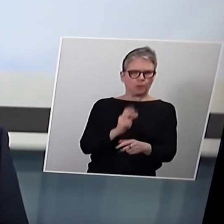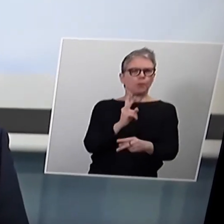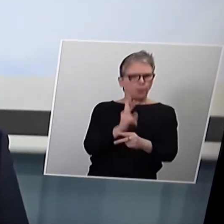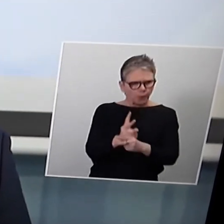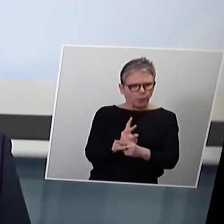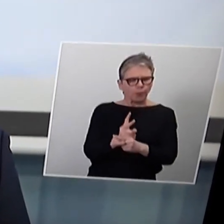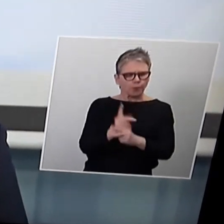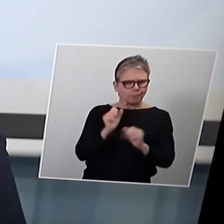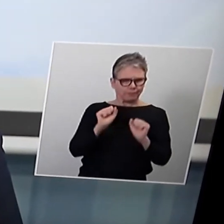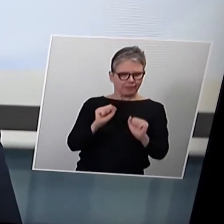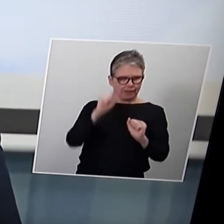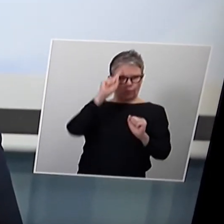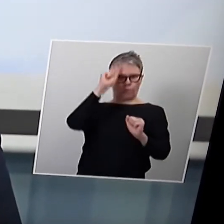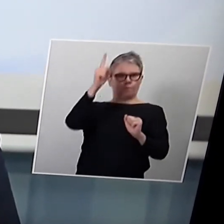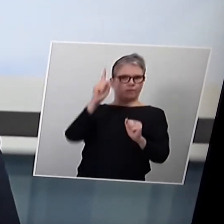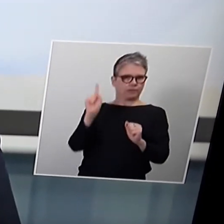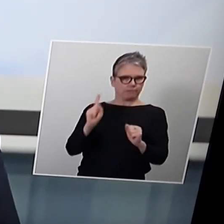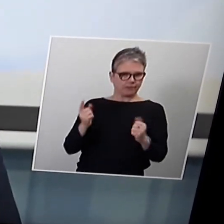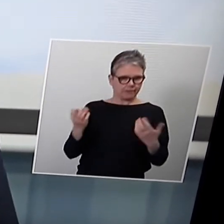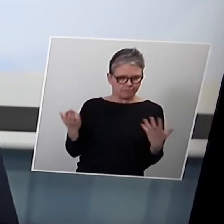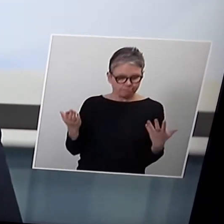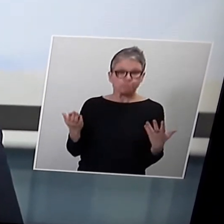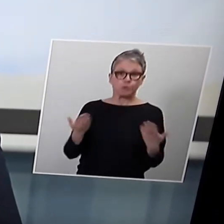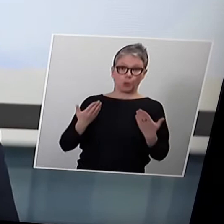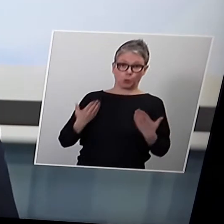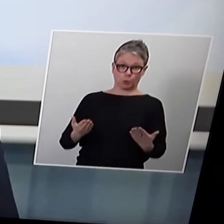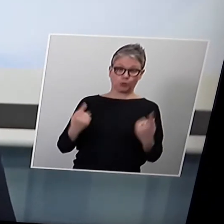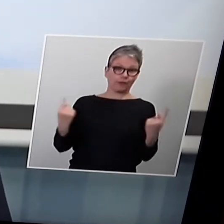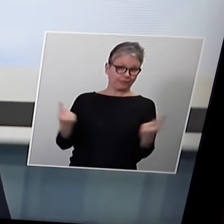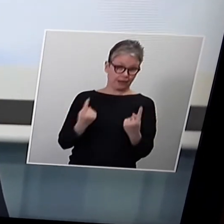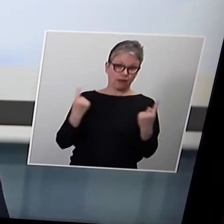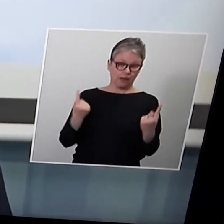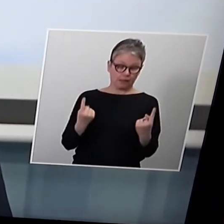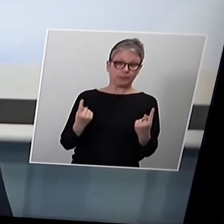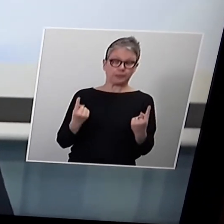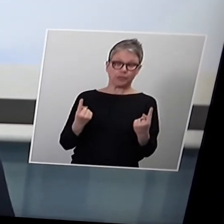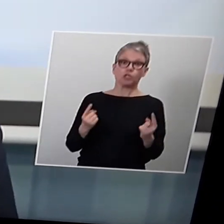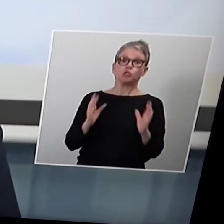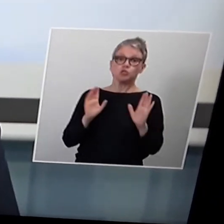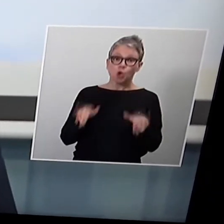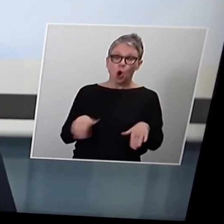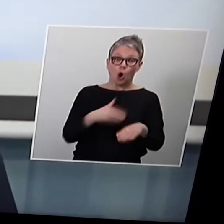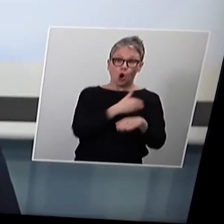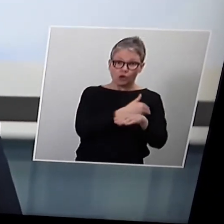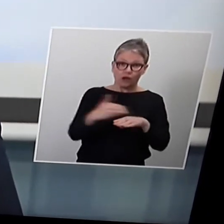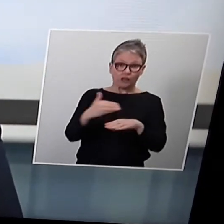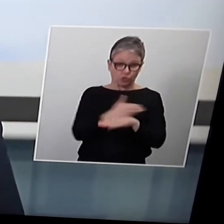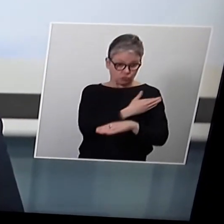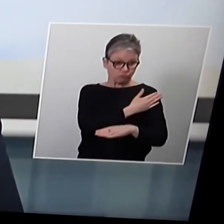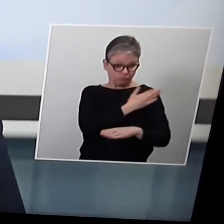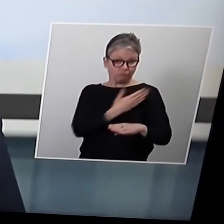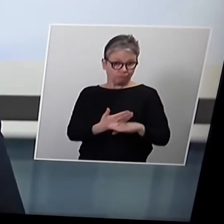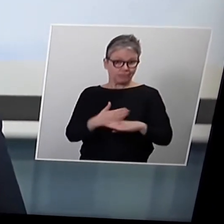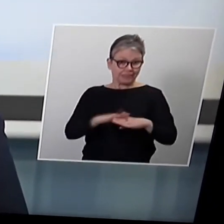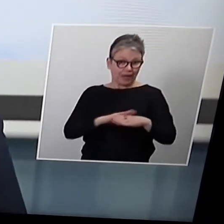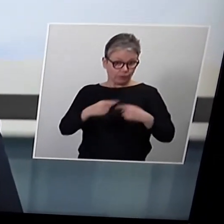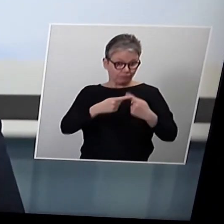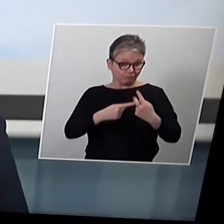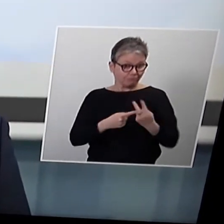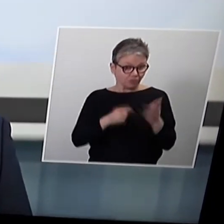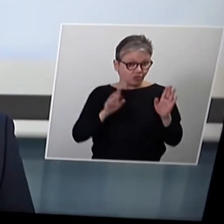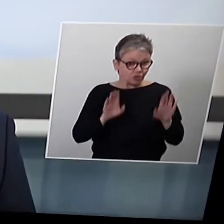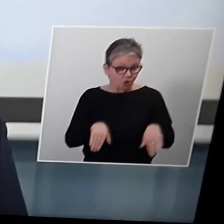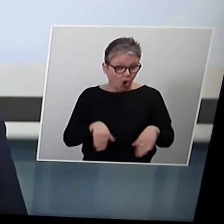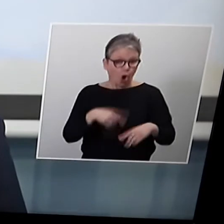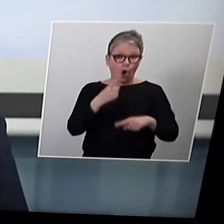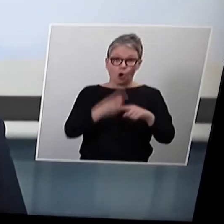se, että me puhumme nyt tilanteesta, jossa meillä on jo aika paljon rajoituksia käytössä. Jos me